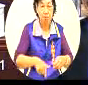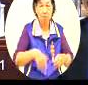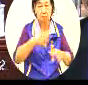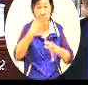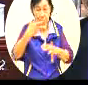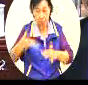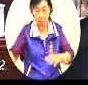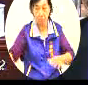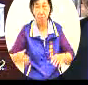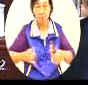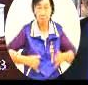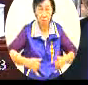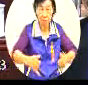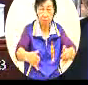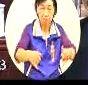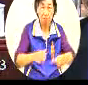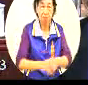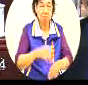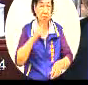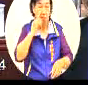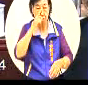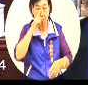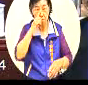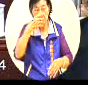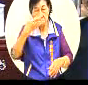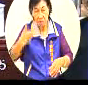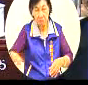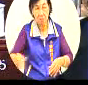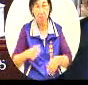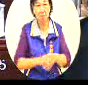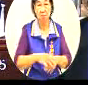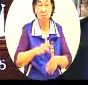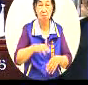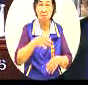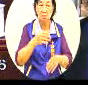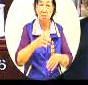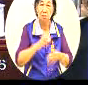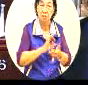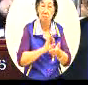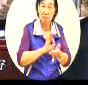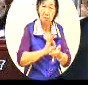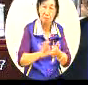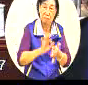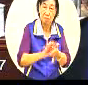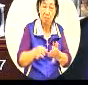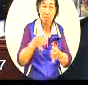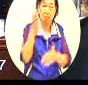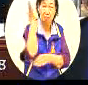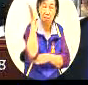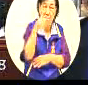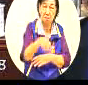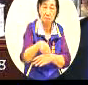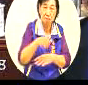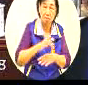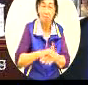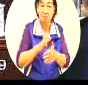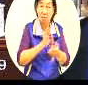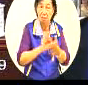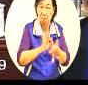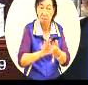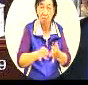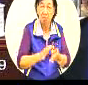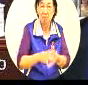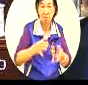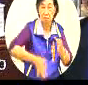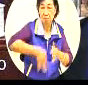政府，因为污水下水道的建置是动用我们市政府的预算去 BOT 案。 中央有没有补助经费？